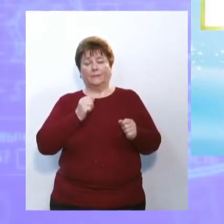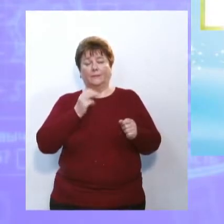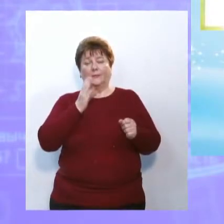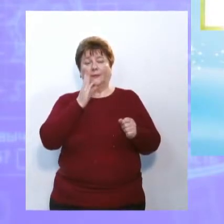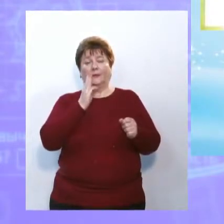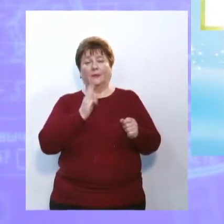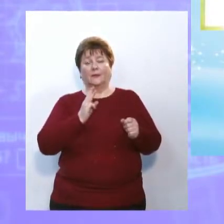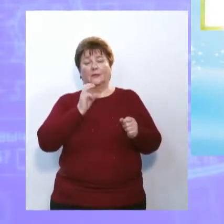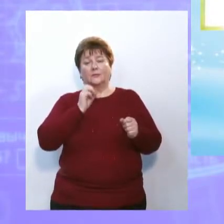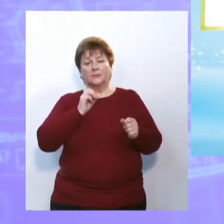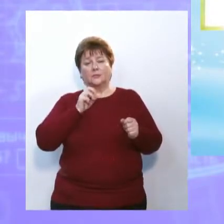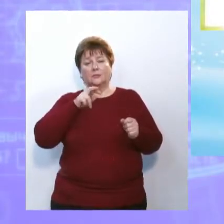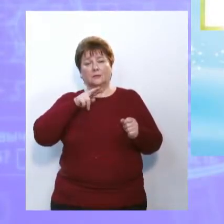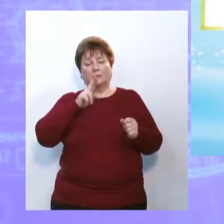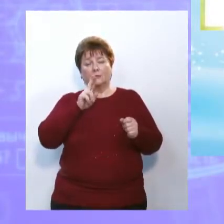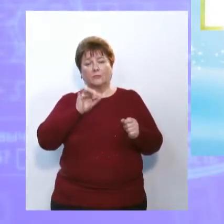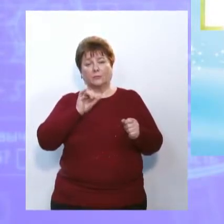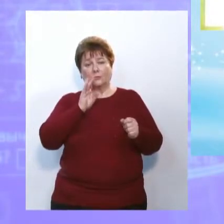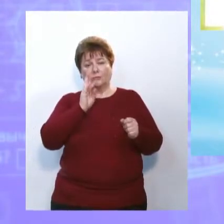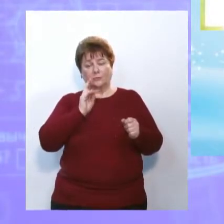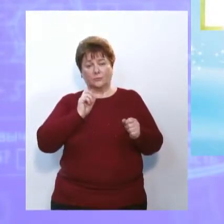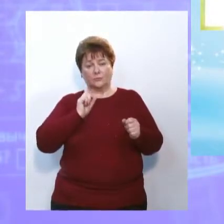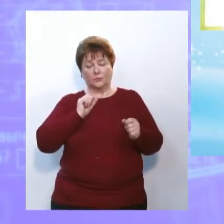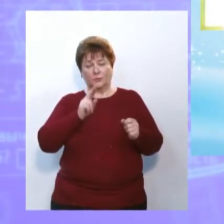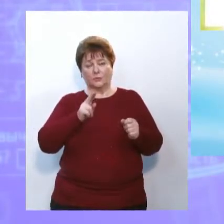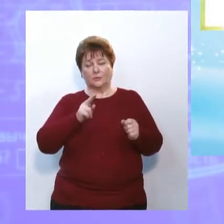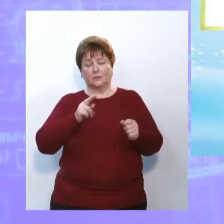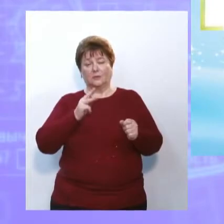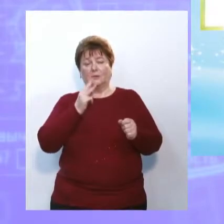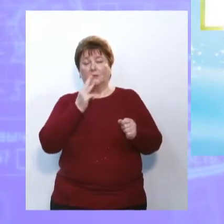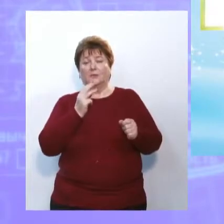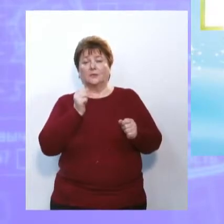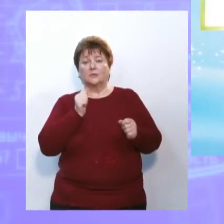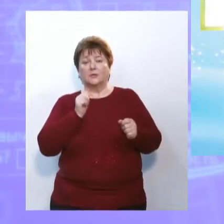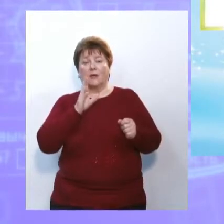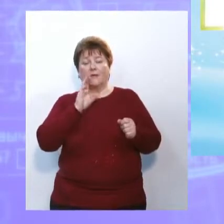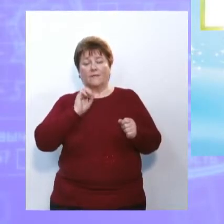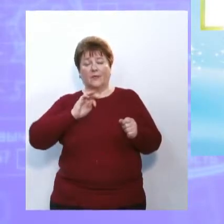щелкунчик, щавель.